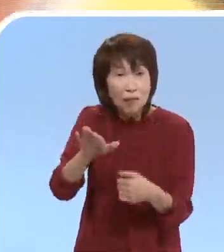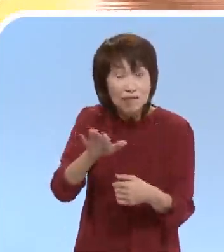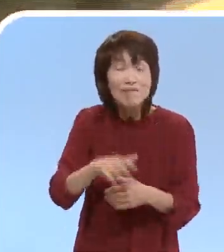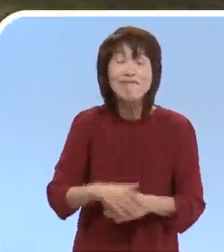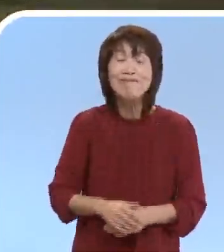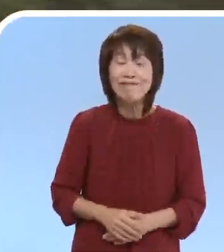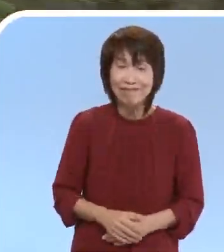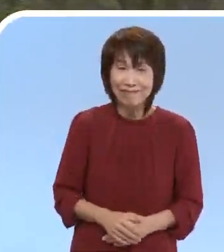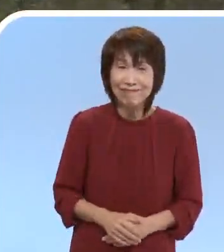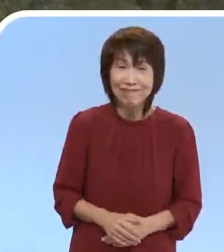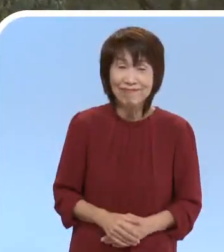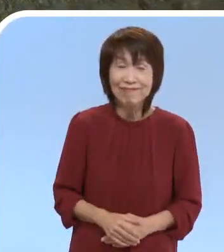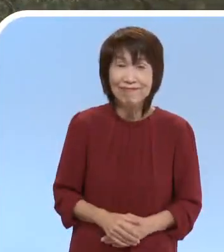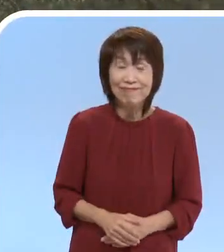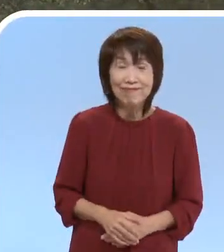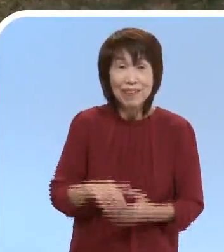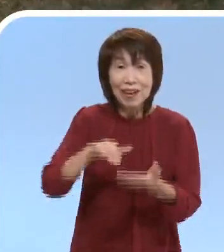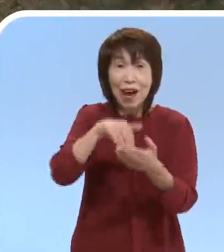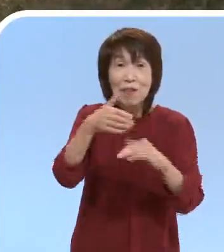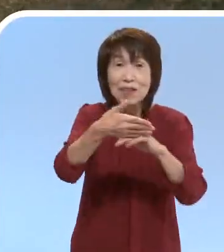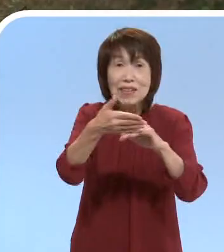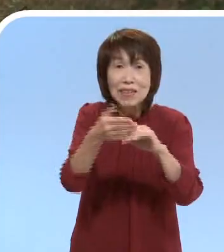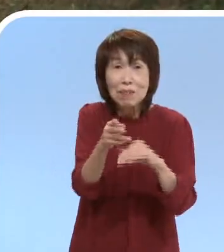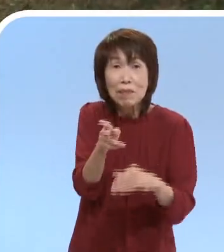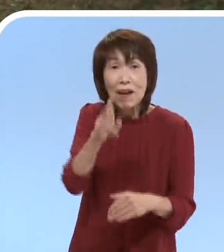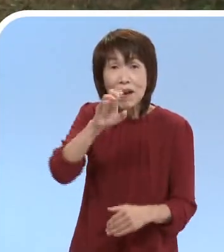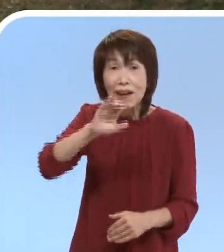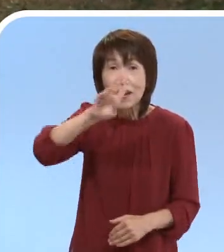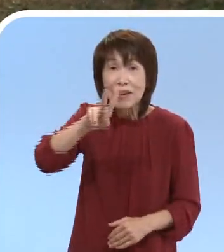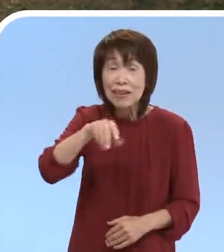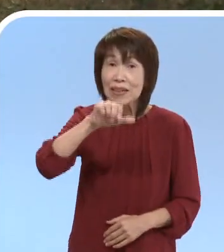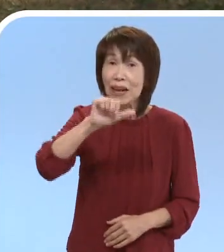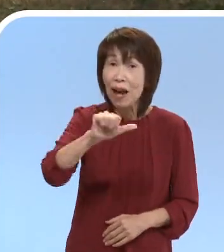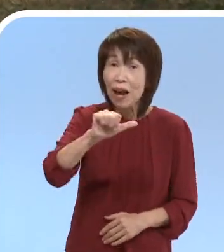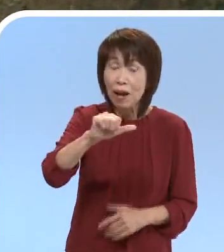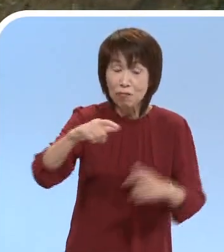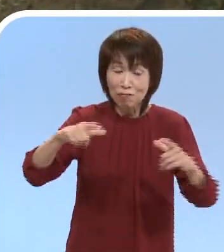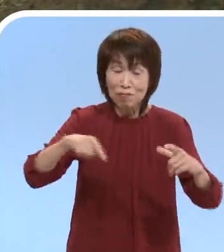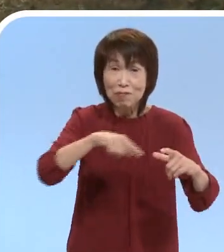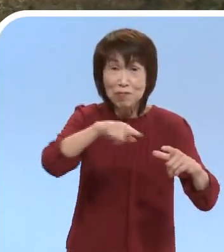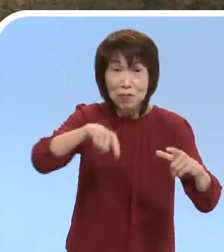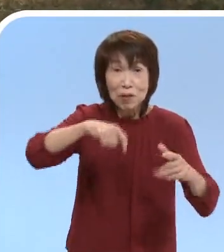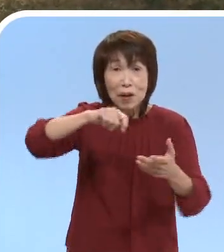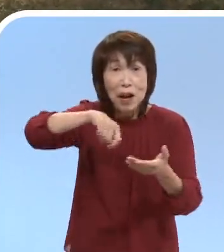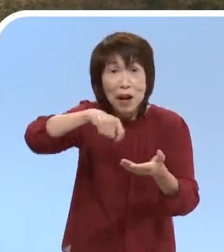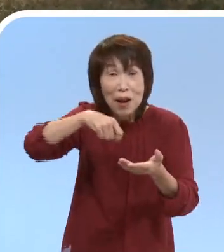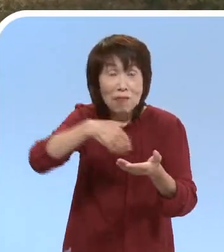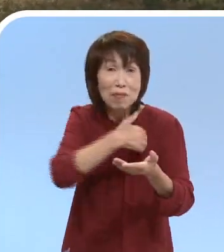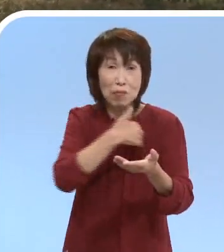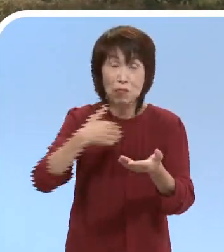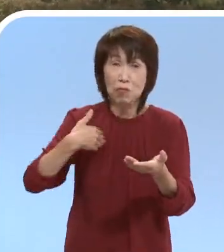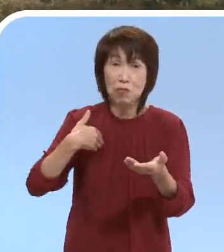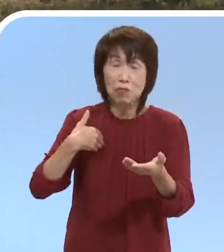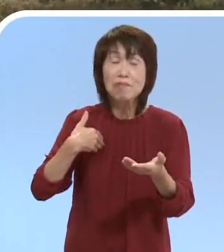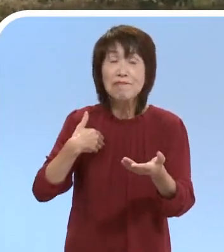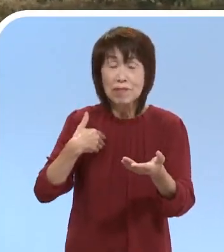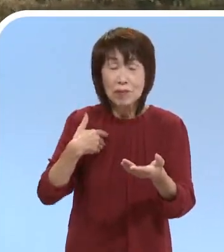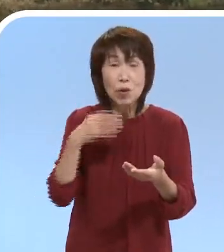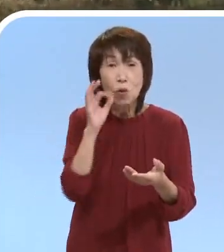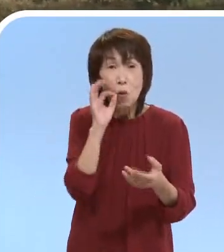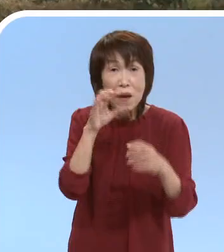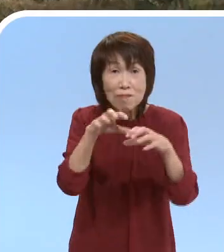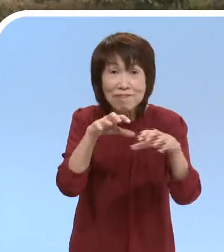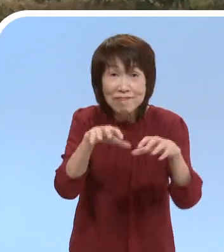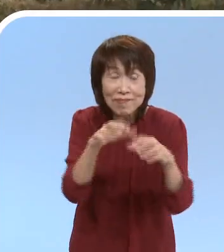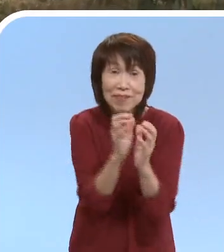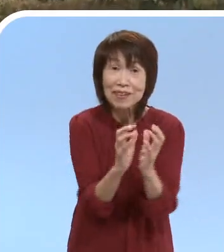他には そうですね、うん、あとはその淡路島パエリアというのを開発をしまして、はい、魚介類たっぷりのですね、